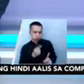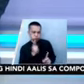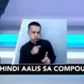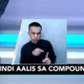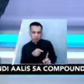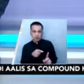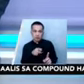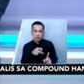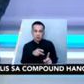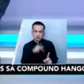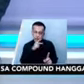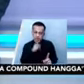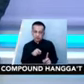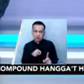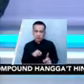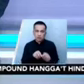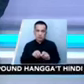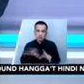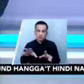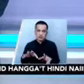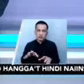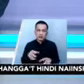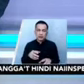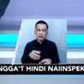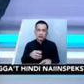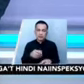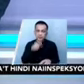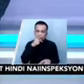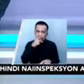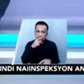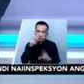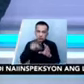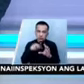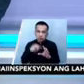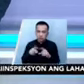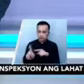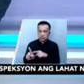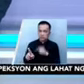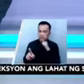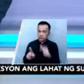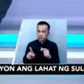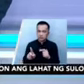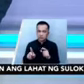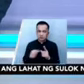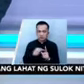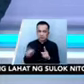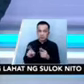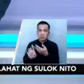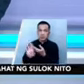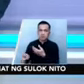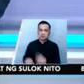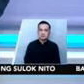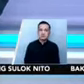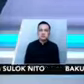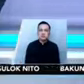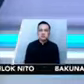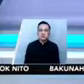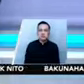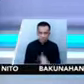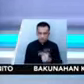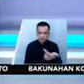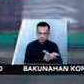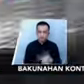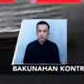na ipapakalat ang pribado nilang video kung hindi siya makikipagbalikan. Nakatutok si John Consulta.